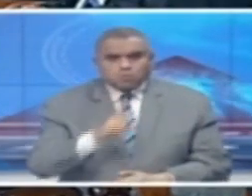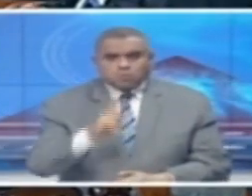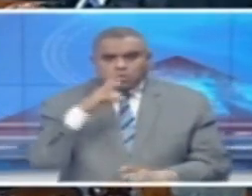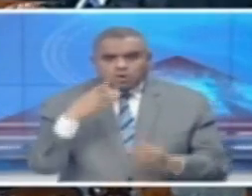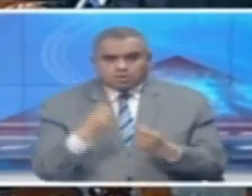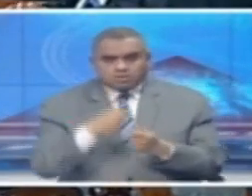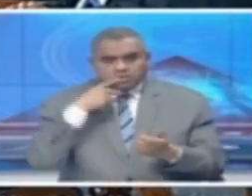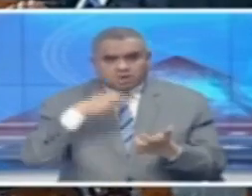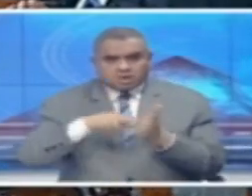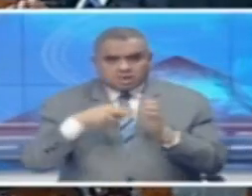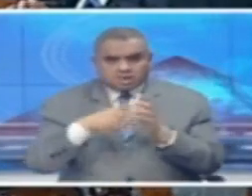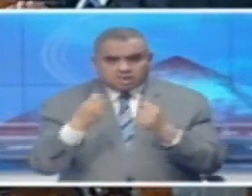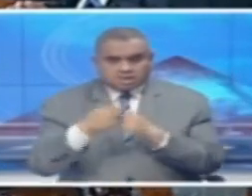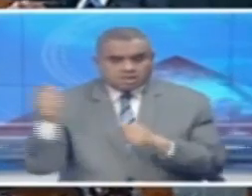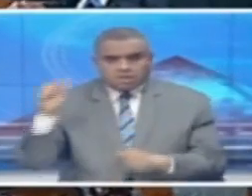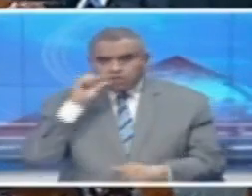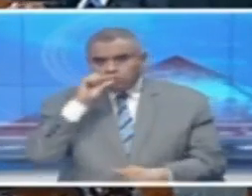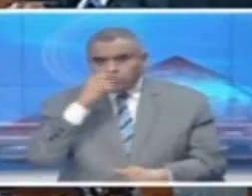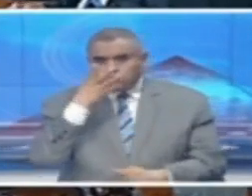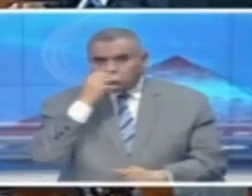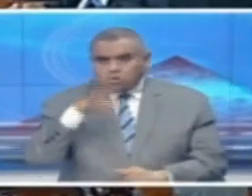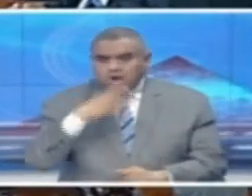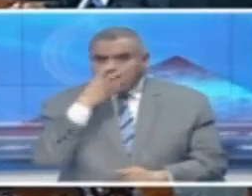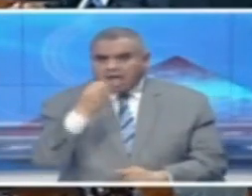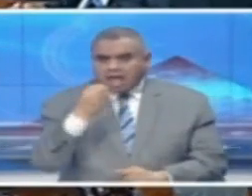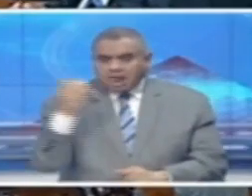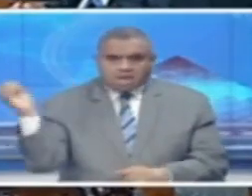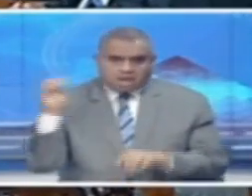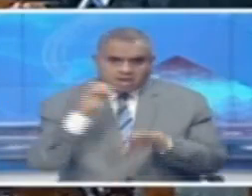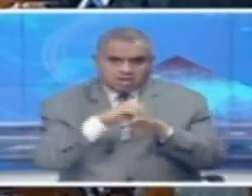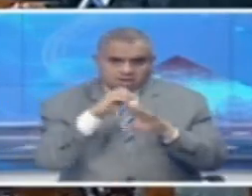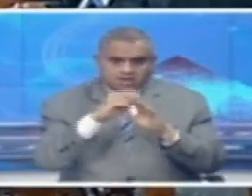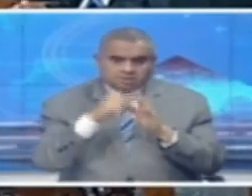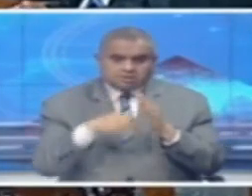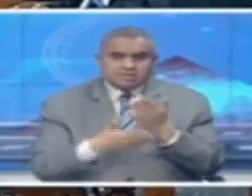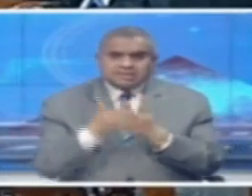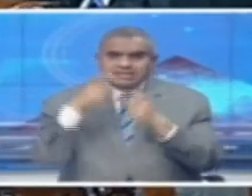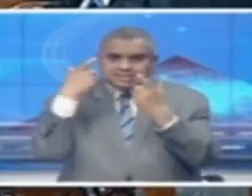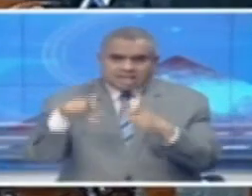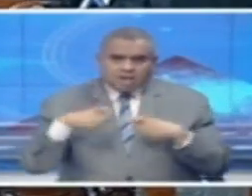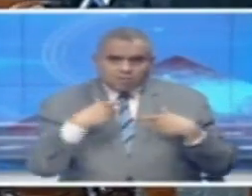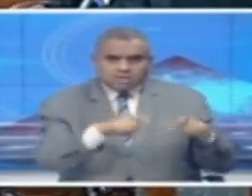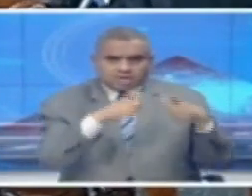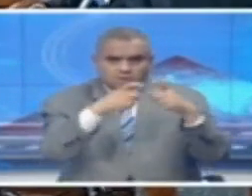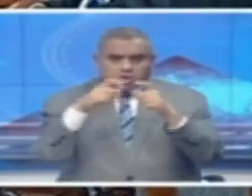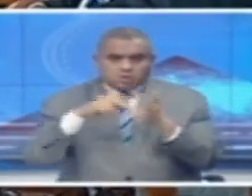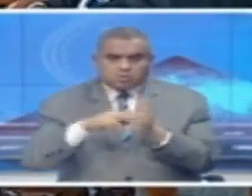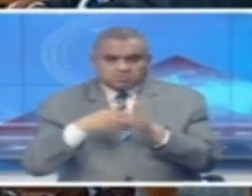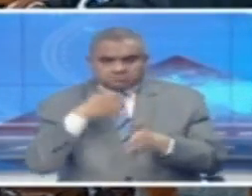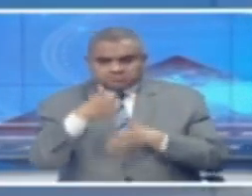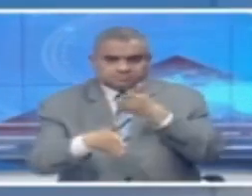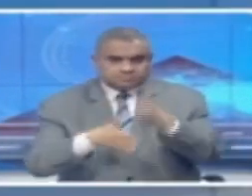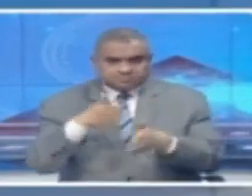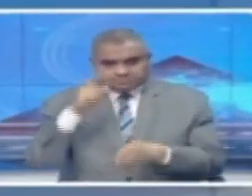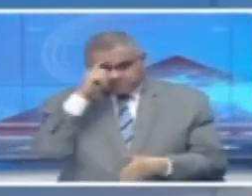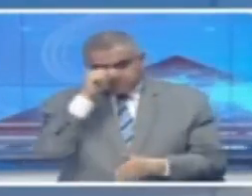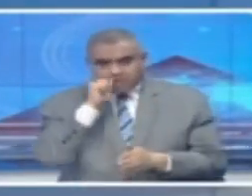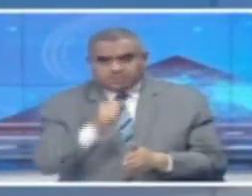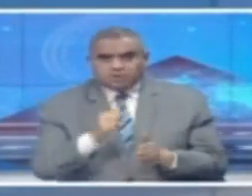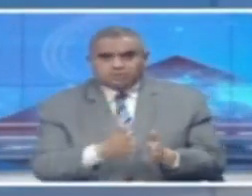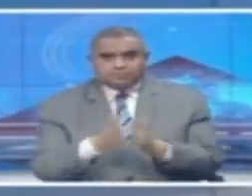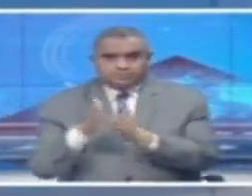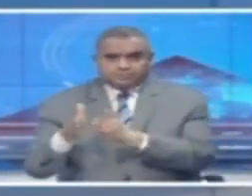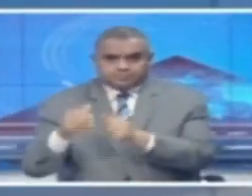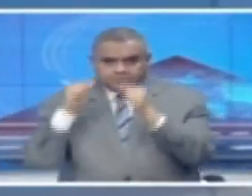موضوع زي ما الدكتورة هالة قالت كده، ده موضوع كتير من الدول ما قدرتش انها تدخله.